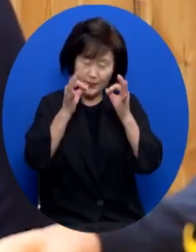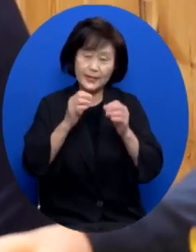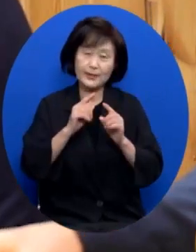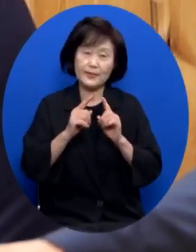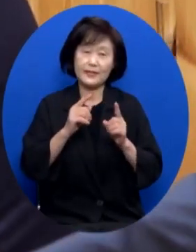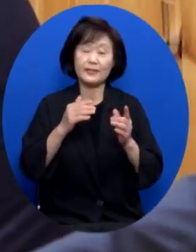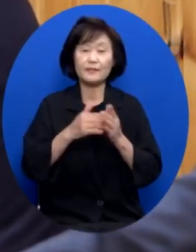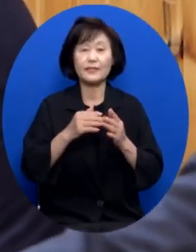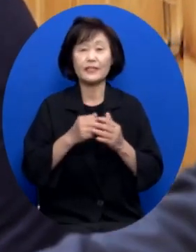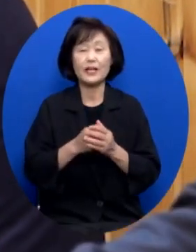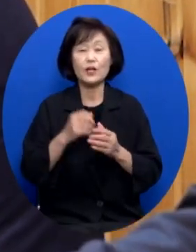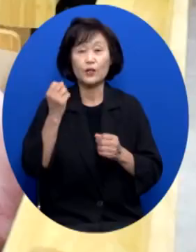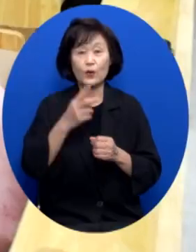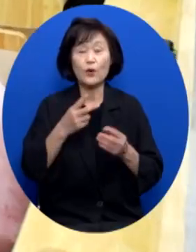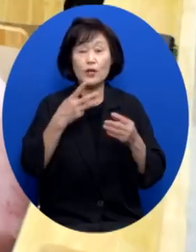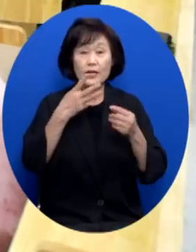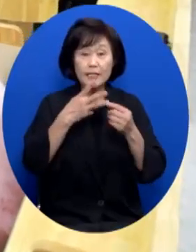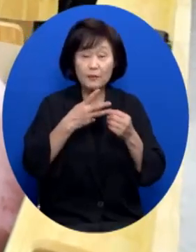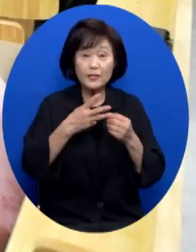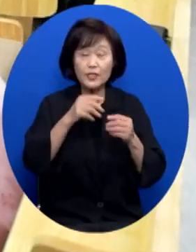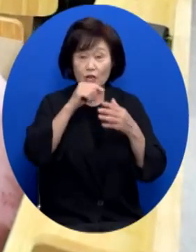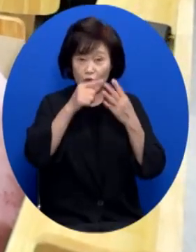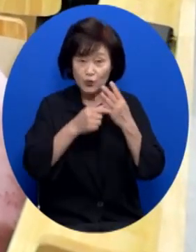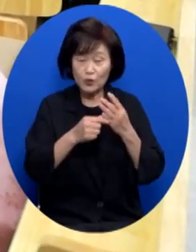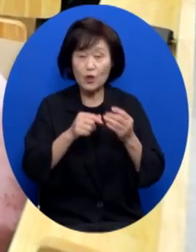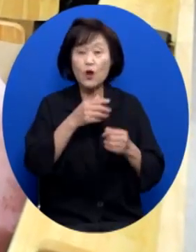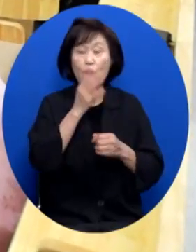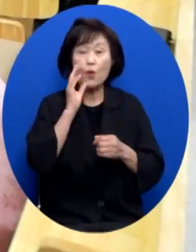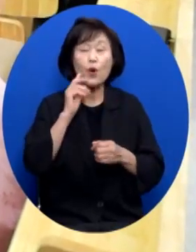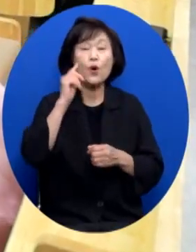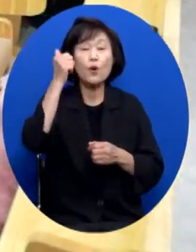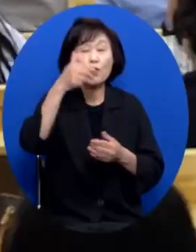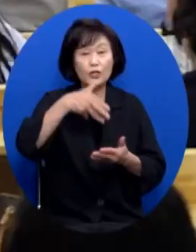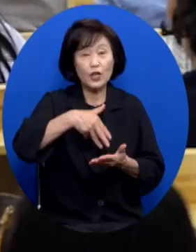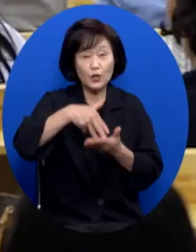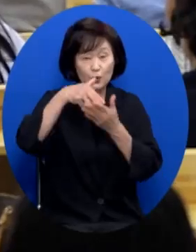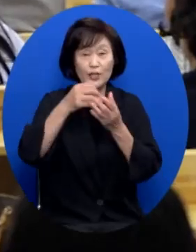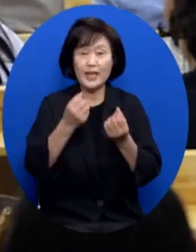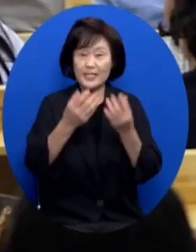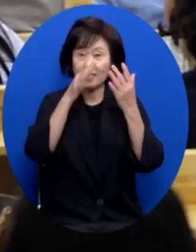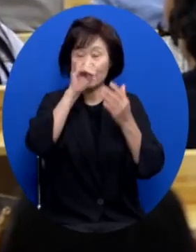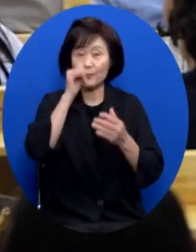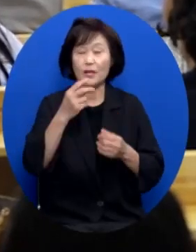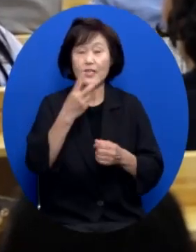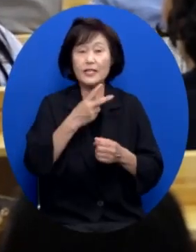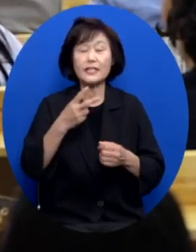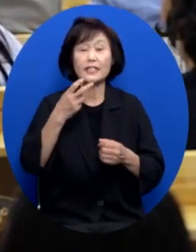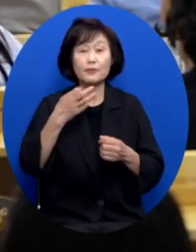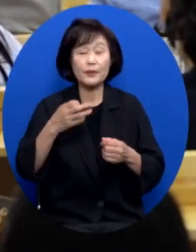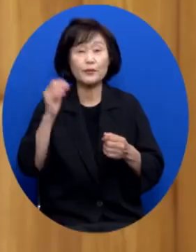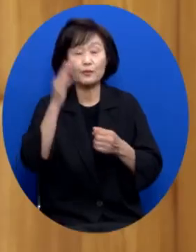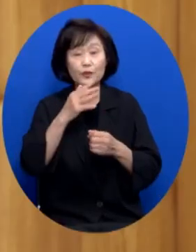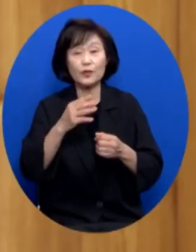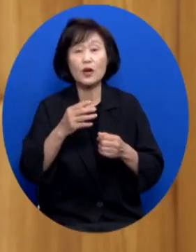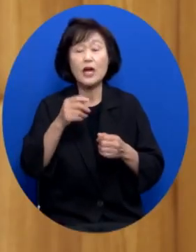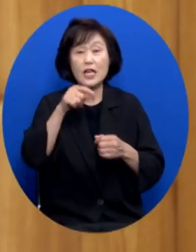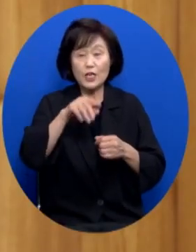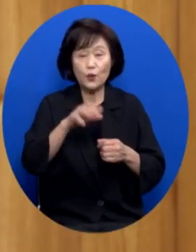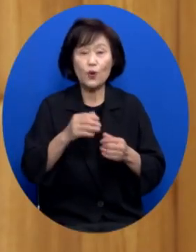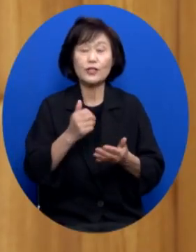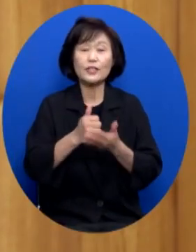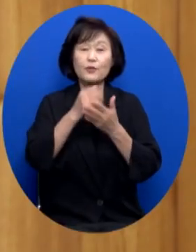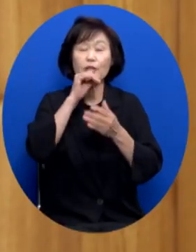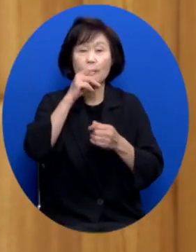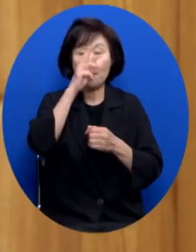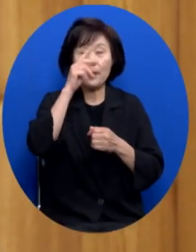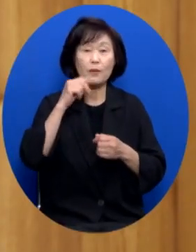인사했습니다. 또 세 번째 순서로 원로목사 추대식을 진행해 2003년부터 20년 동안 해남 세순교회를 섬긴